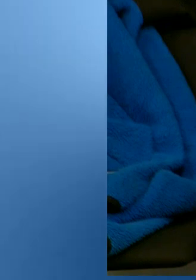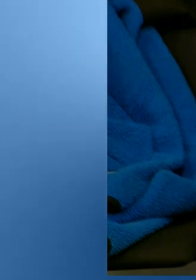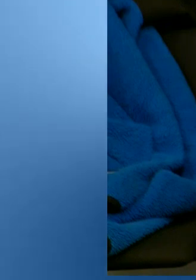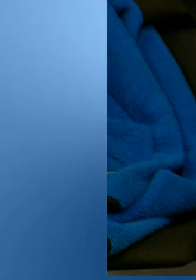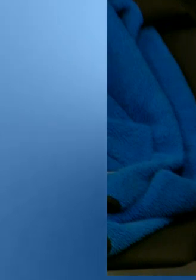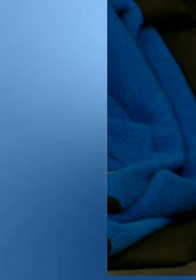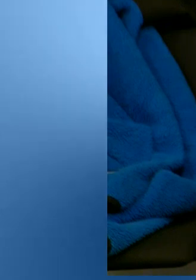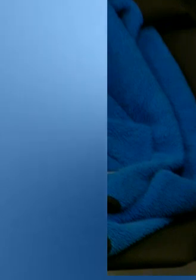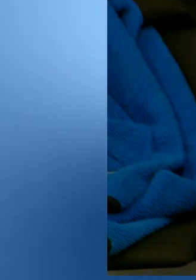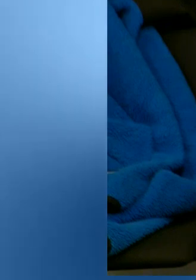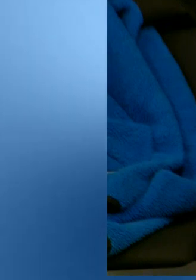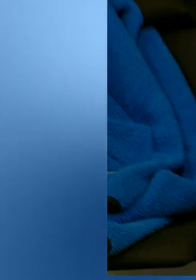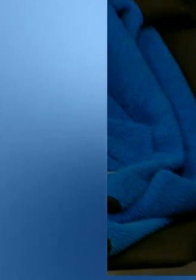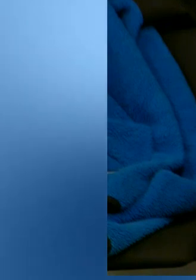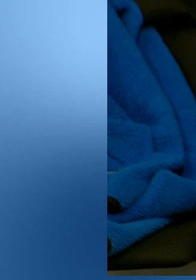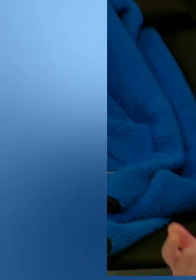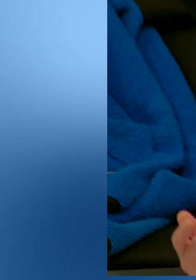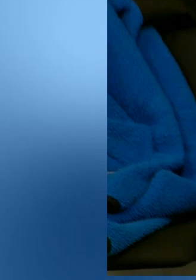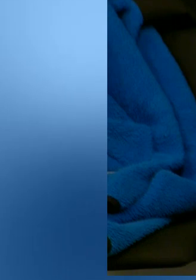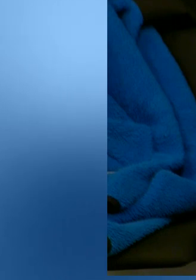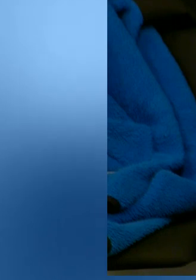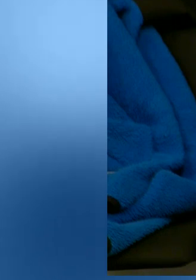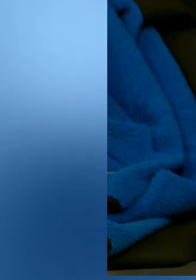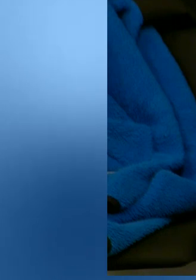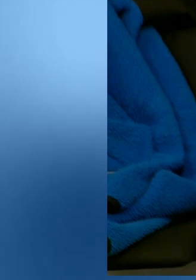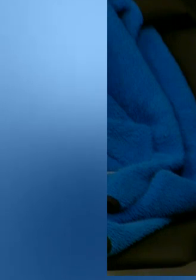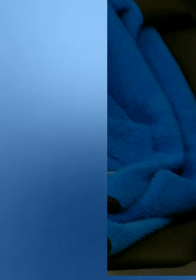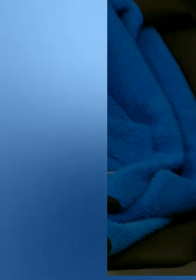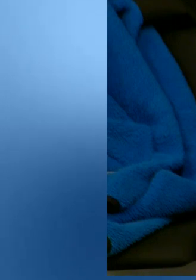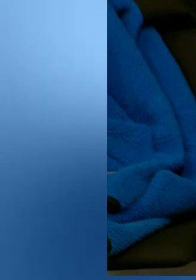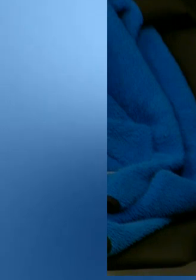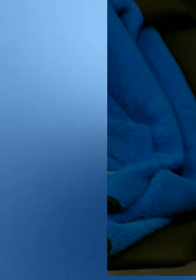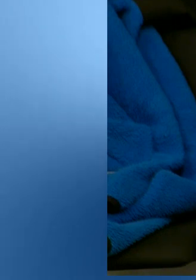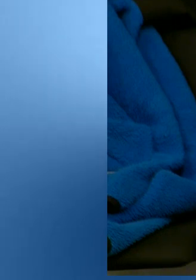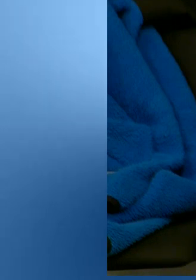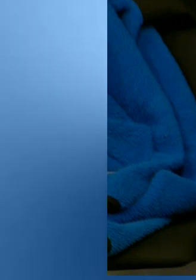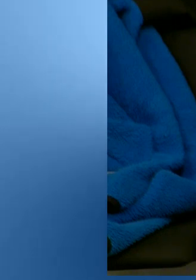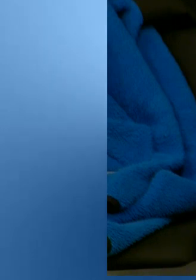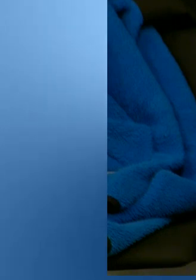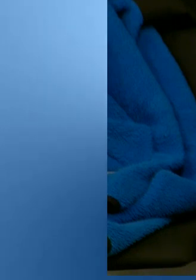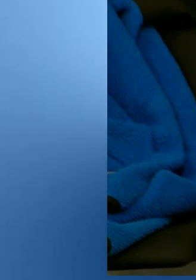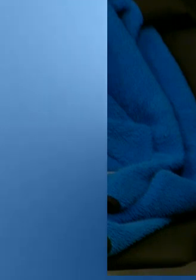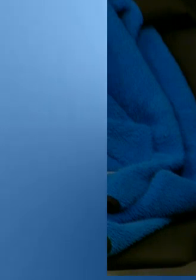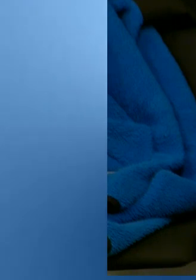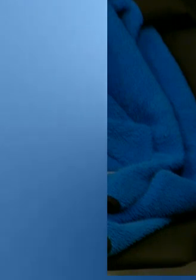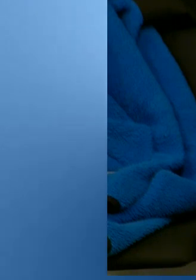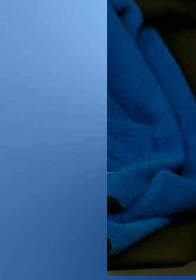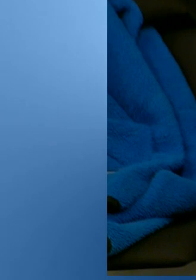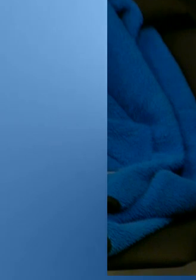changé mais on vous fera un bilan en janvier en commission si vous voulez émancipation sans